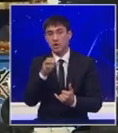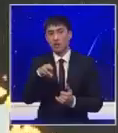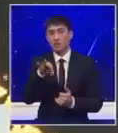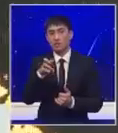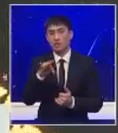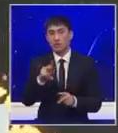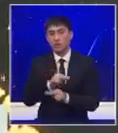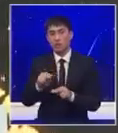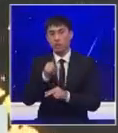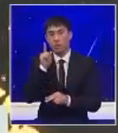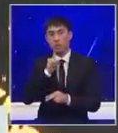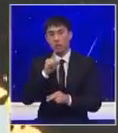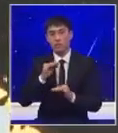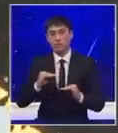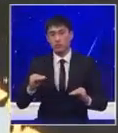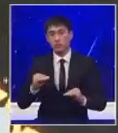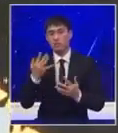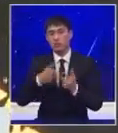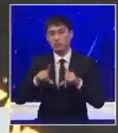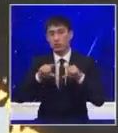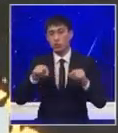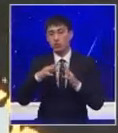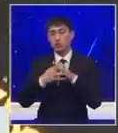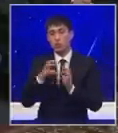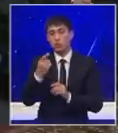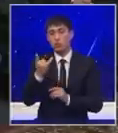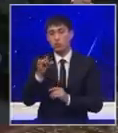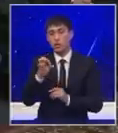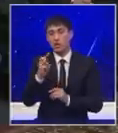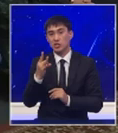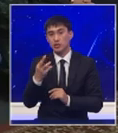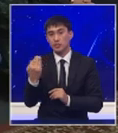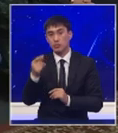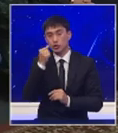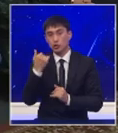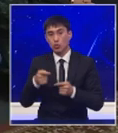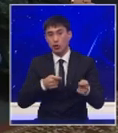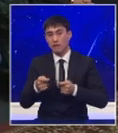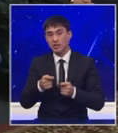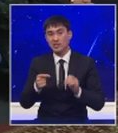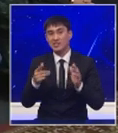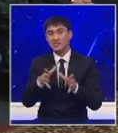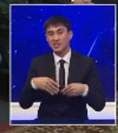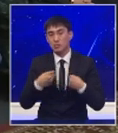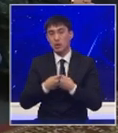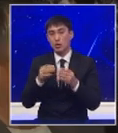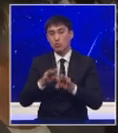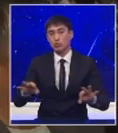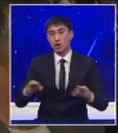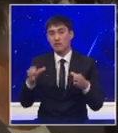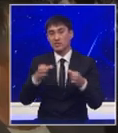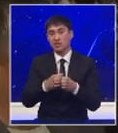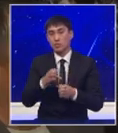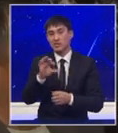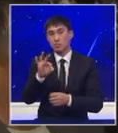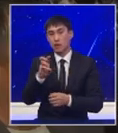Симбаев преподает молодым дарованиям в средней школе села Узунагаш. Кроме того, мужчина является руководителем семейного музыкального ансамбля